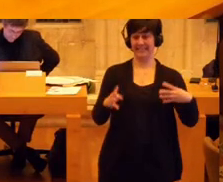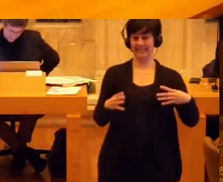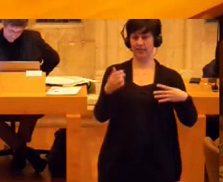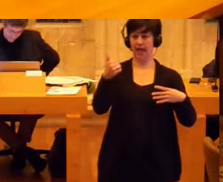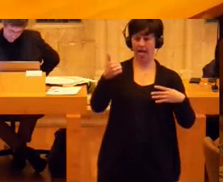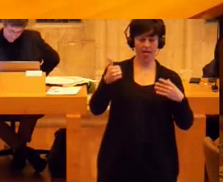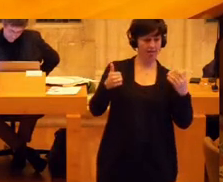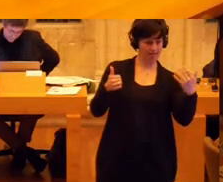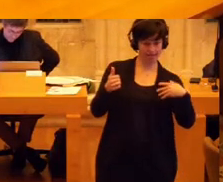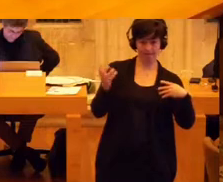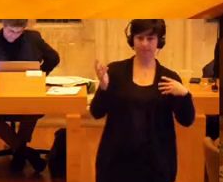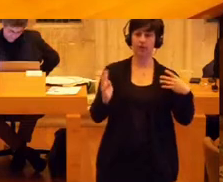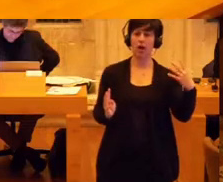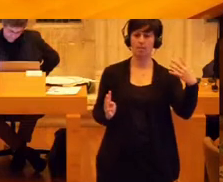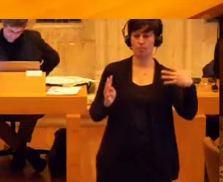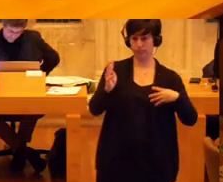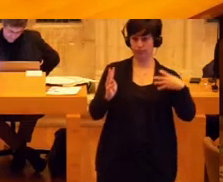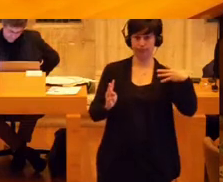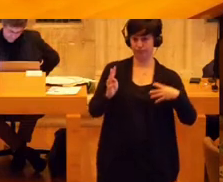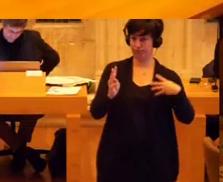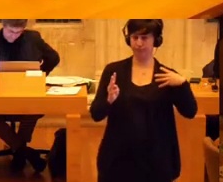sens montant, le sens descendant,